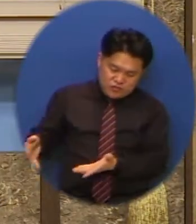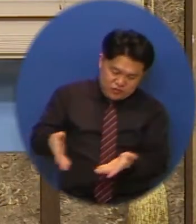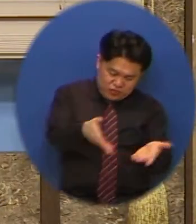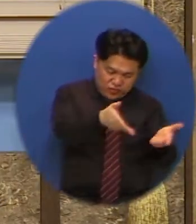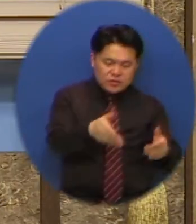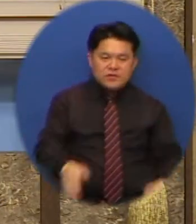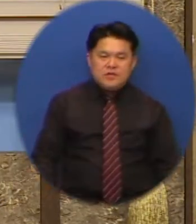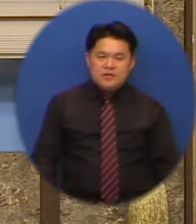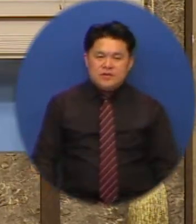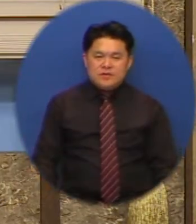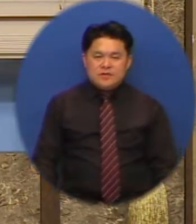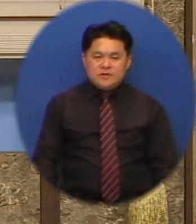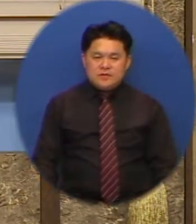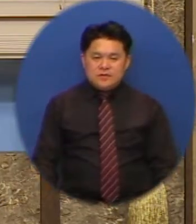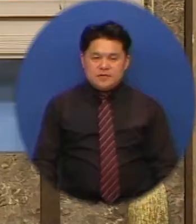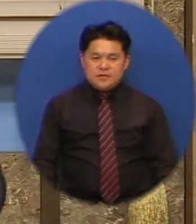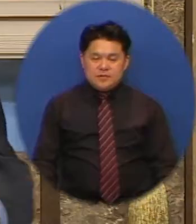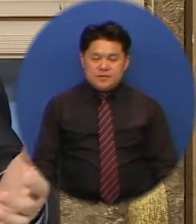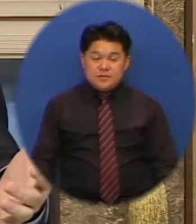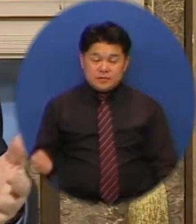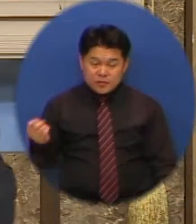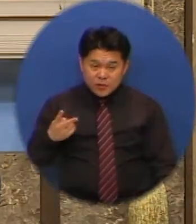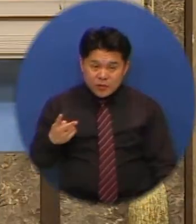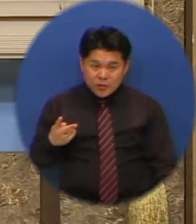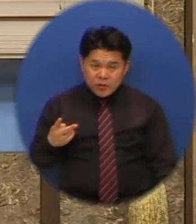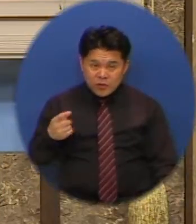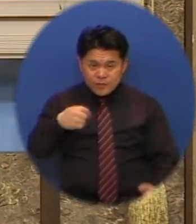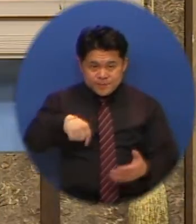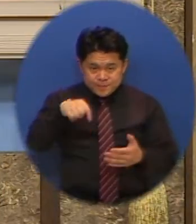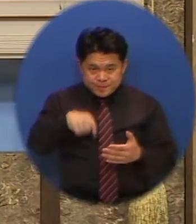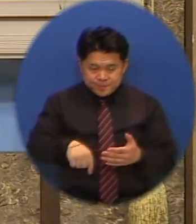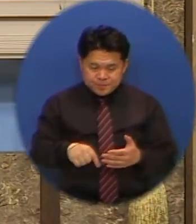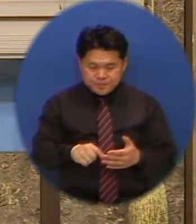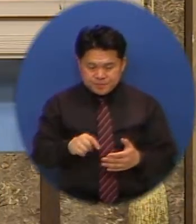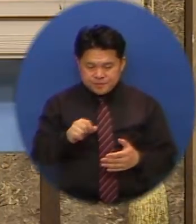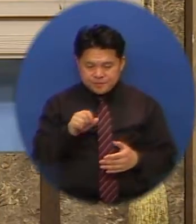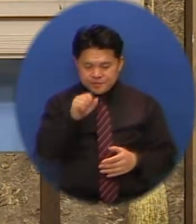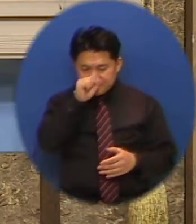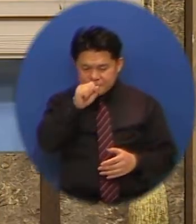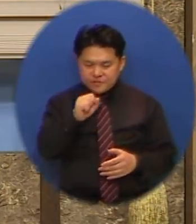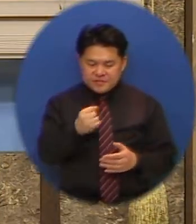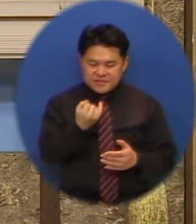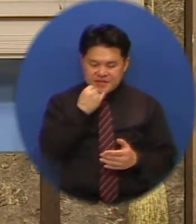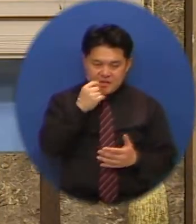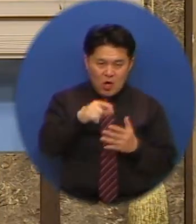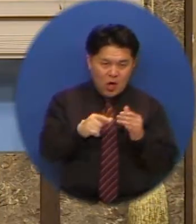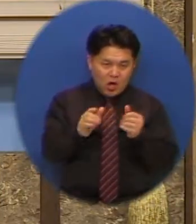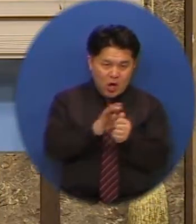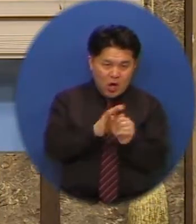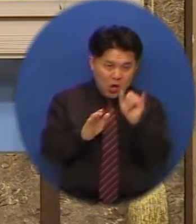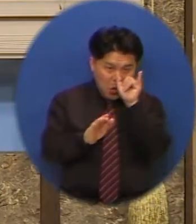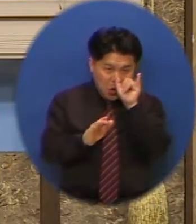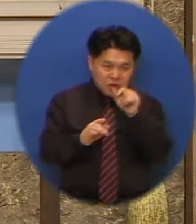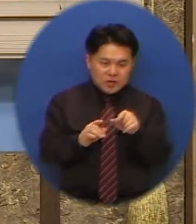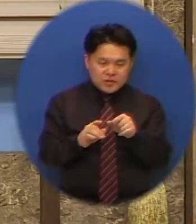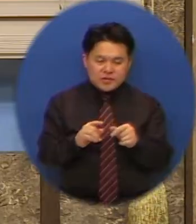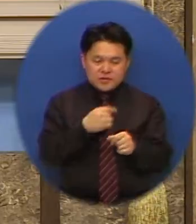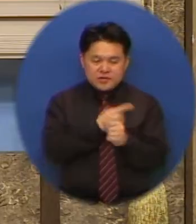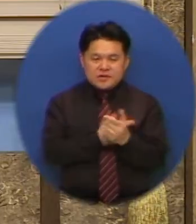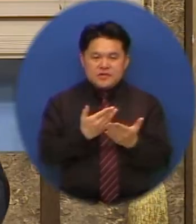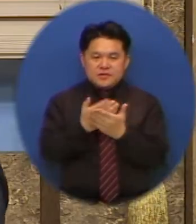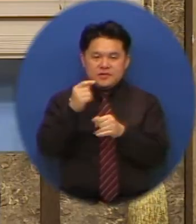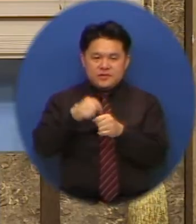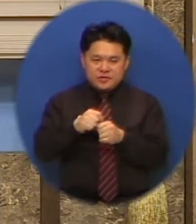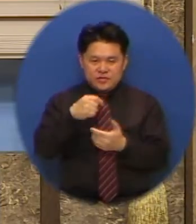하고, 예. 그리고 이제 여러 가지 이제 보다 나은 서비스일 수 있도록 자질 향상을 하는 교육